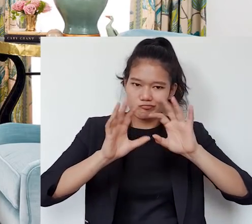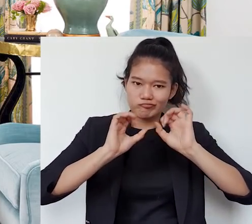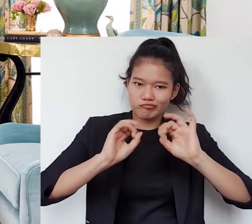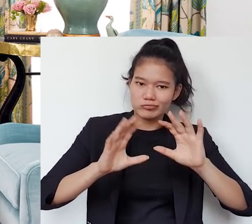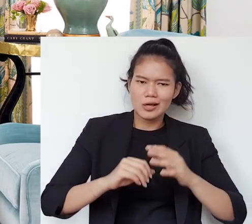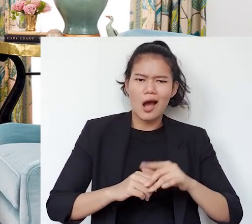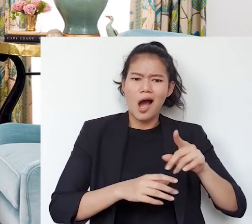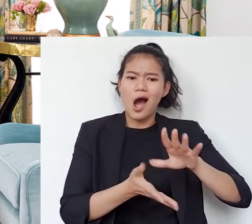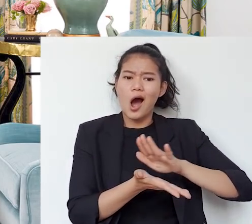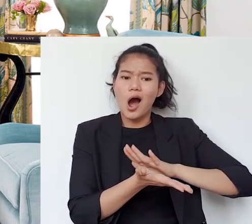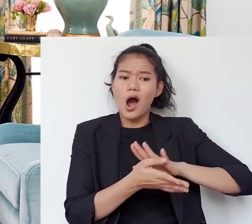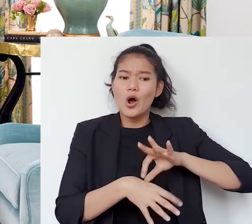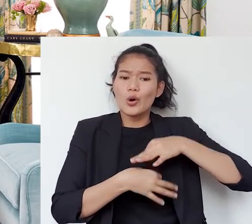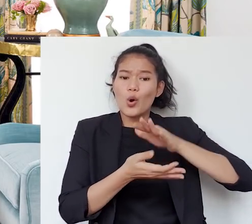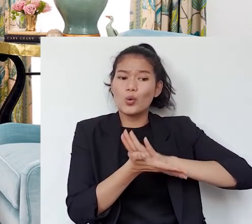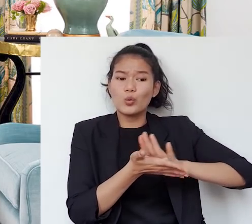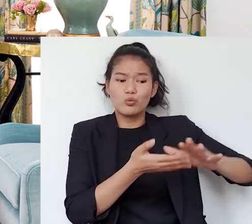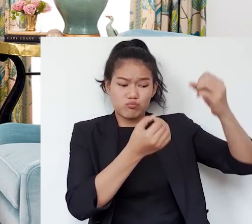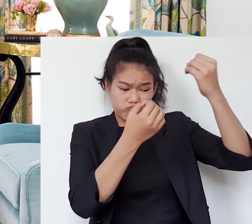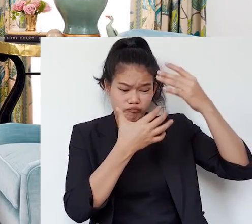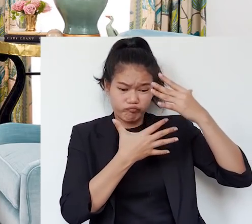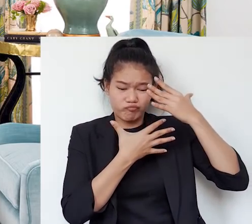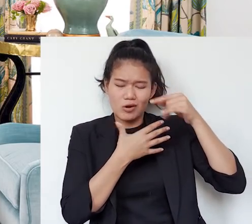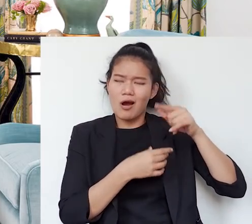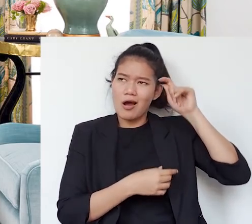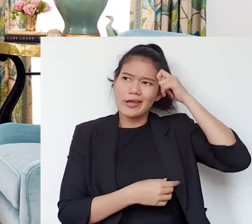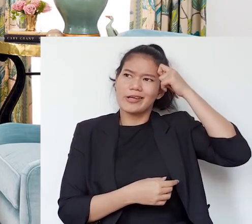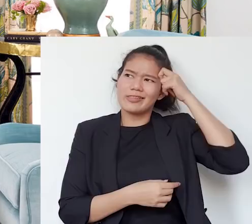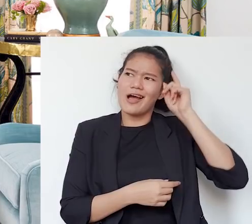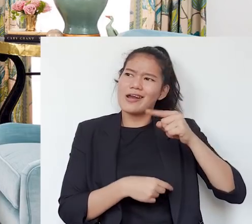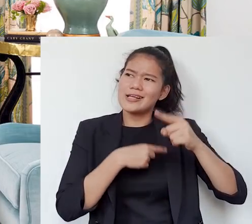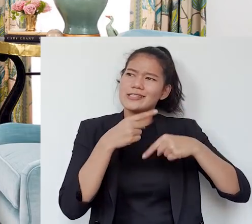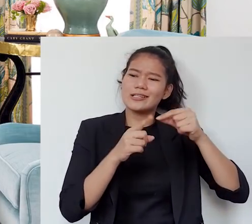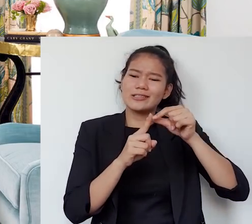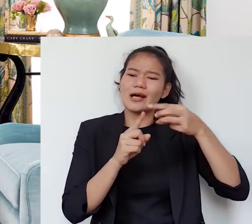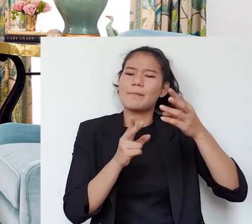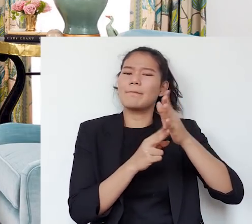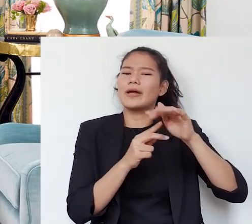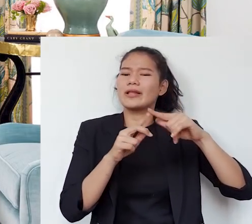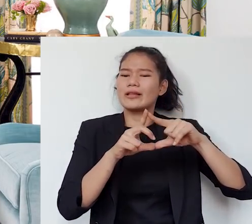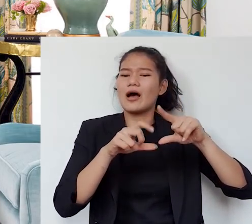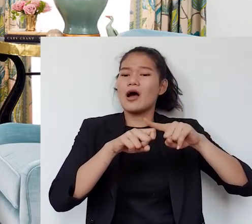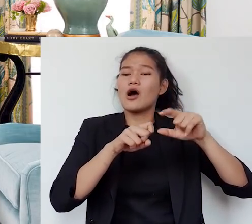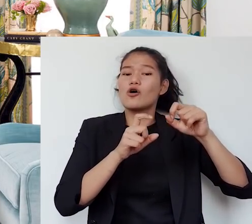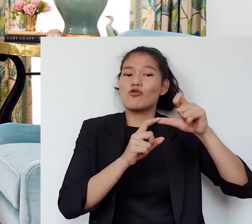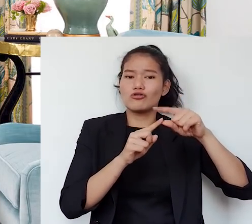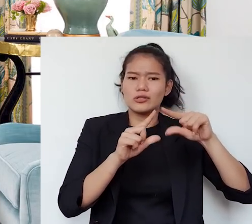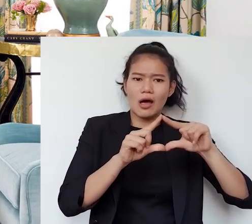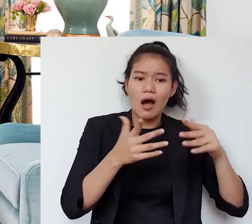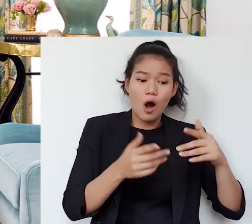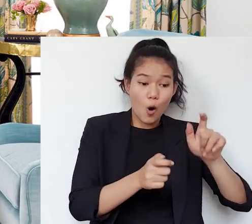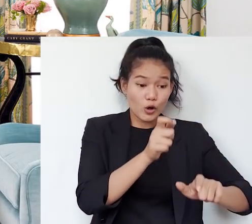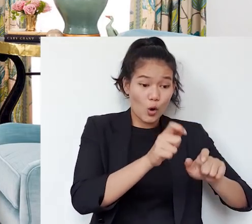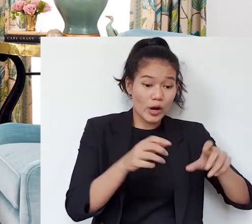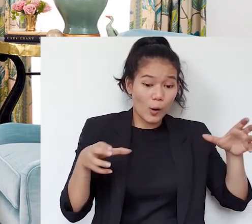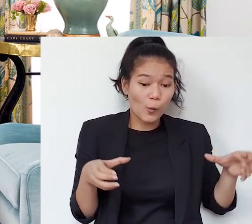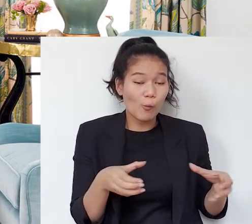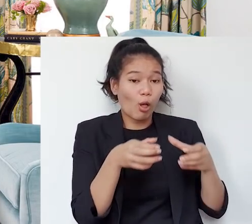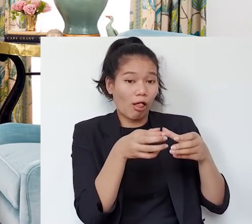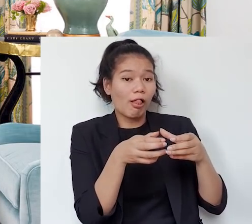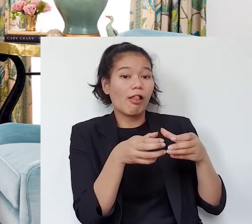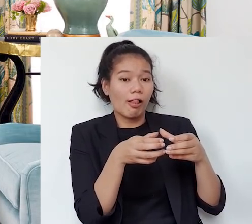Penuh dengan Roh Kudus ini mengingatkan kita pada kisah Pentakosta, di mana ketika orang sedang berkumpul,